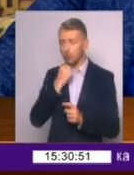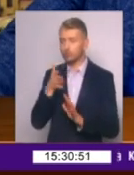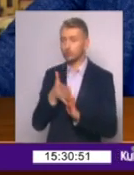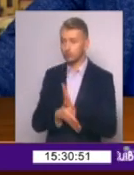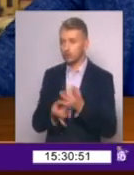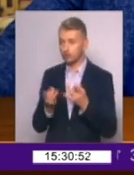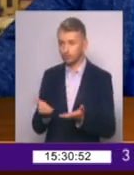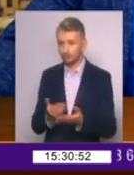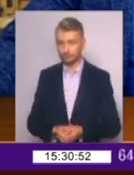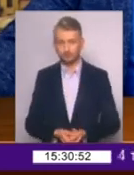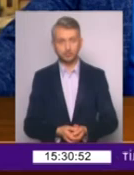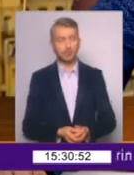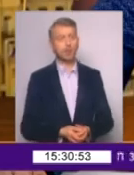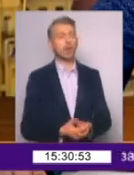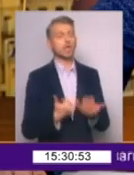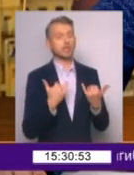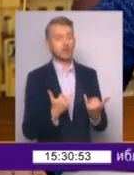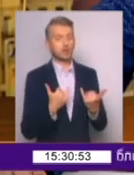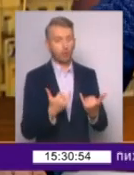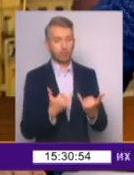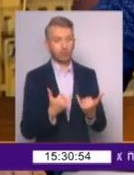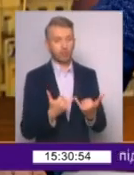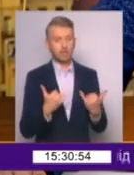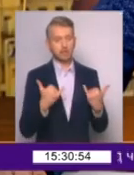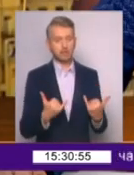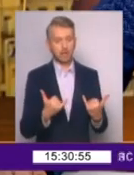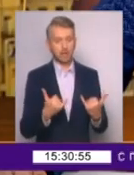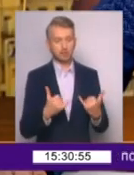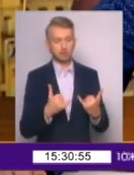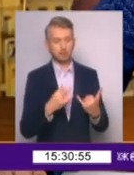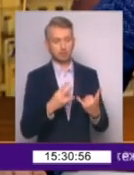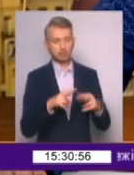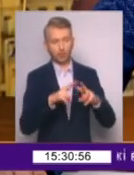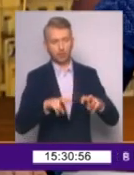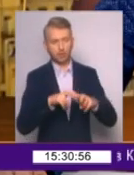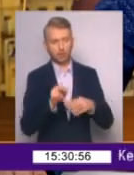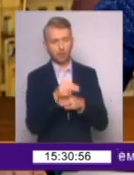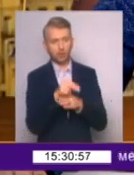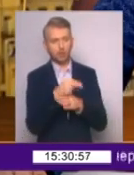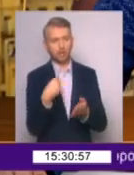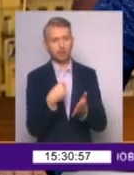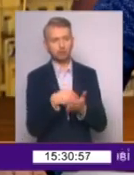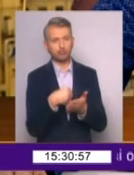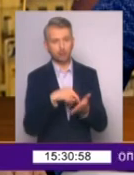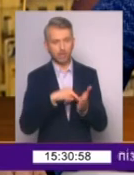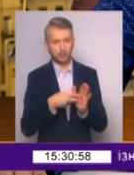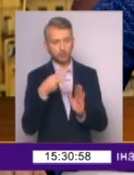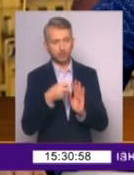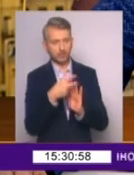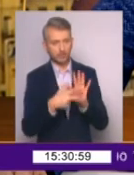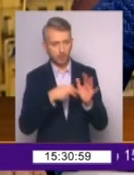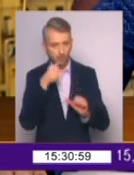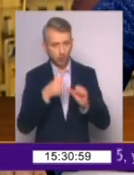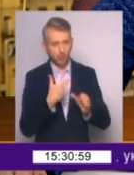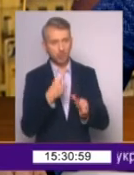Да. На сьогодні зараз на розгляді коригування бюджету 2018 року,